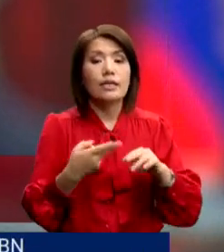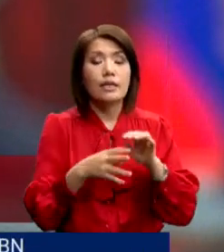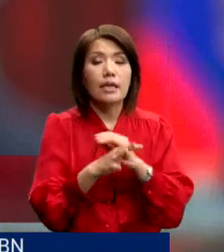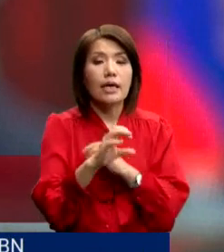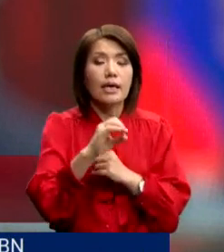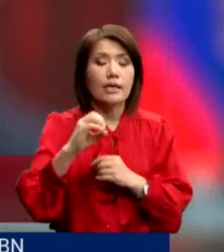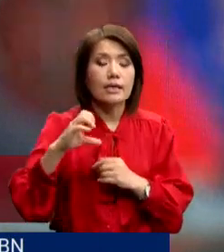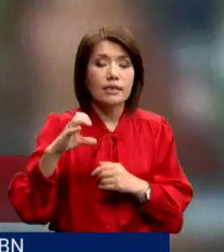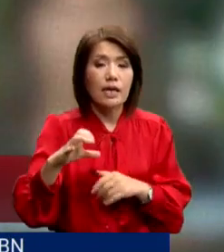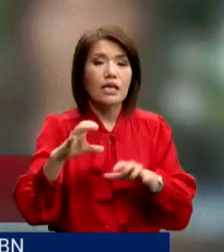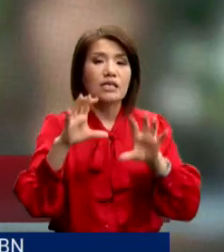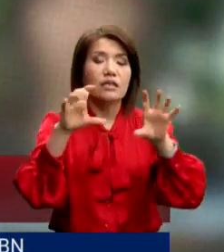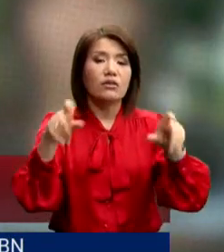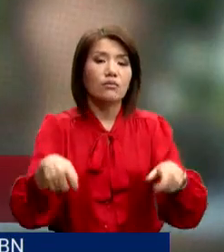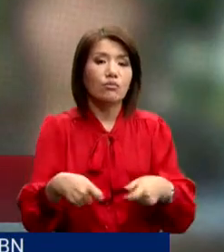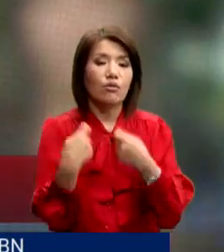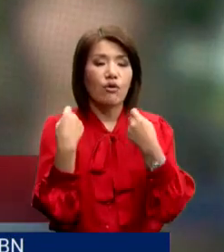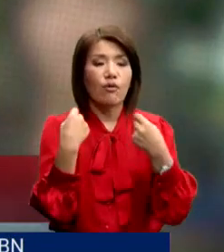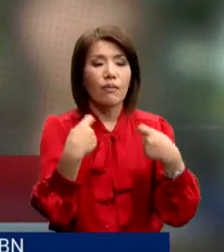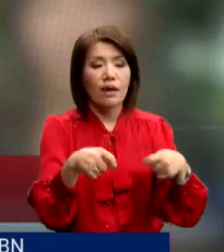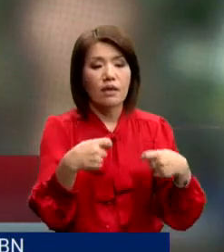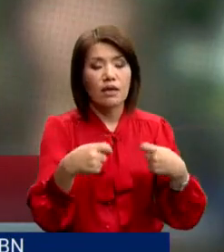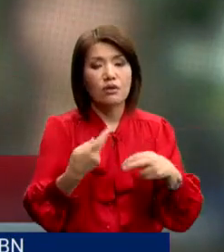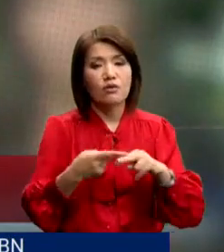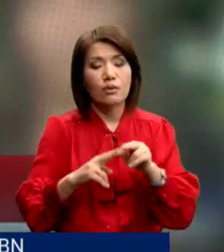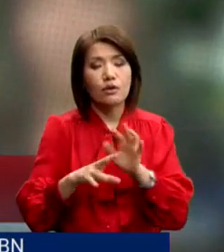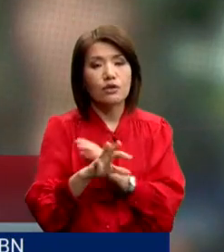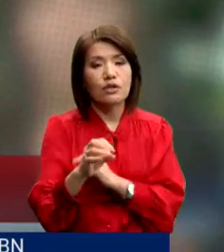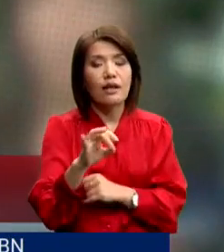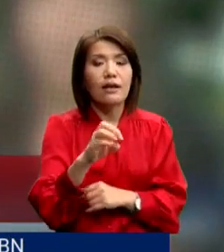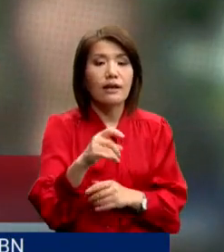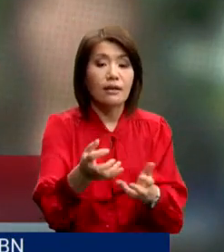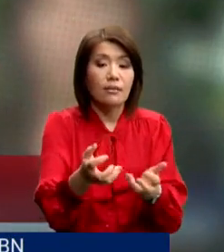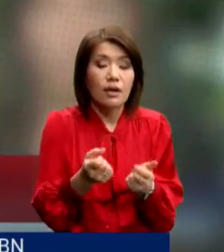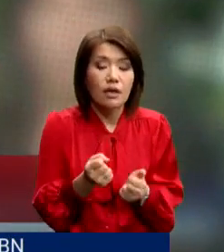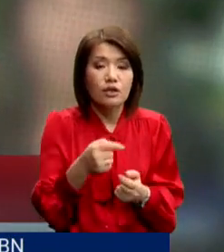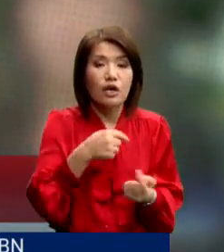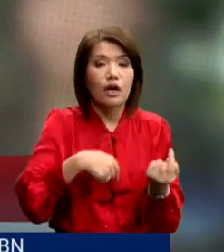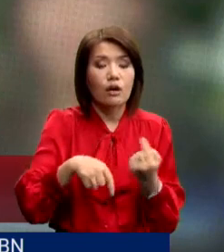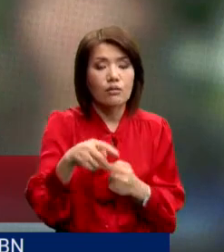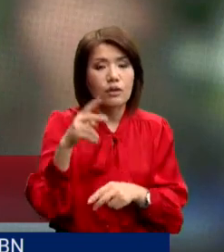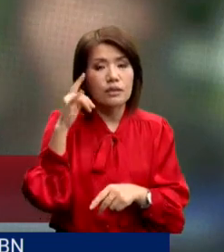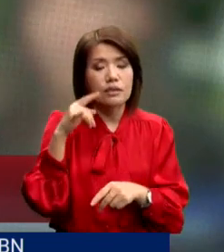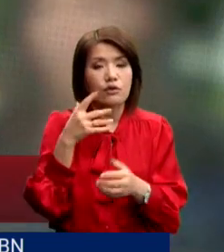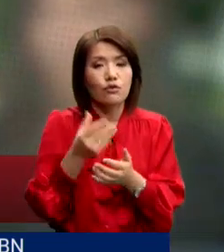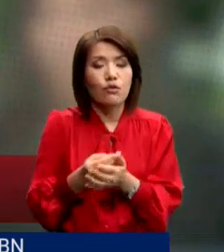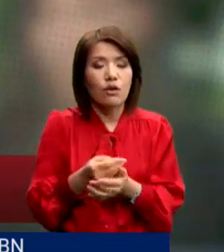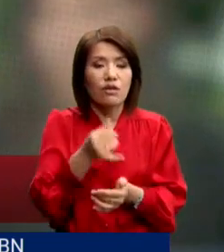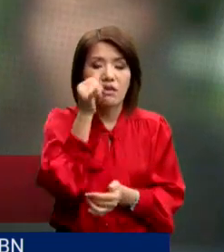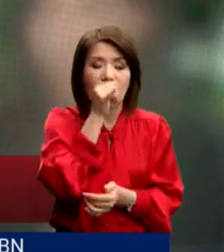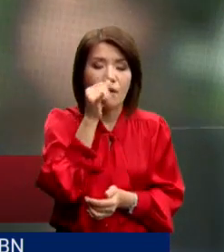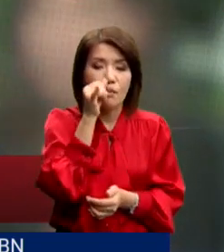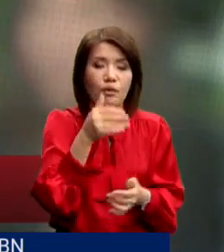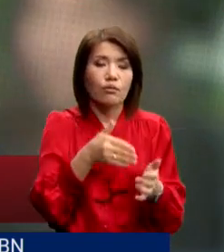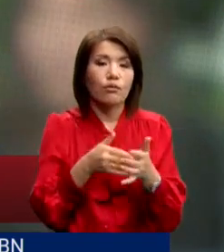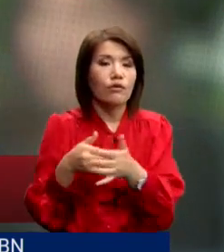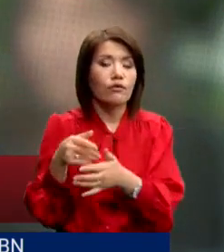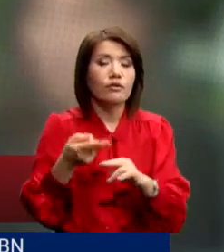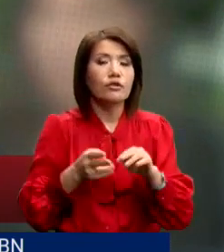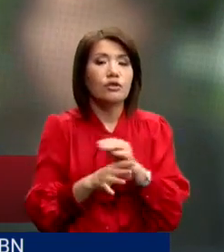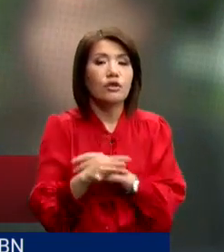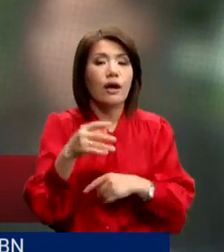ЕС незаконно продают перекупщики. Получить их легально казахстанские компании в большинстве своем не могут. В инспекциях